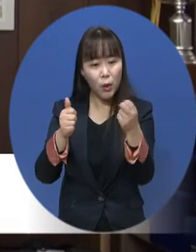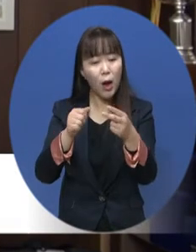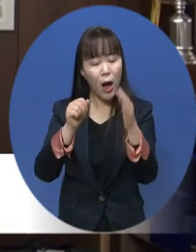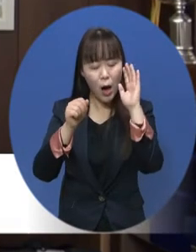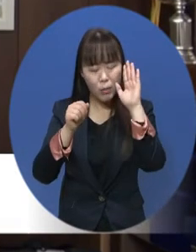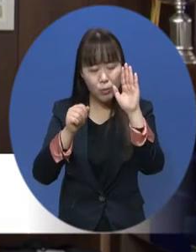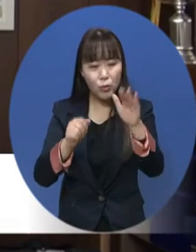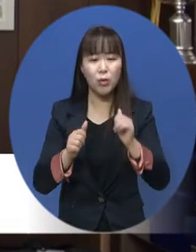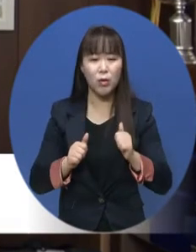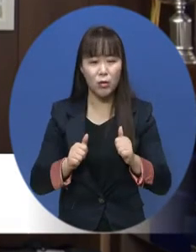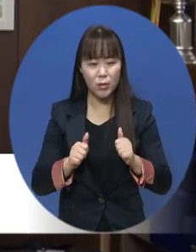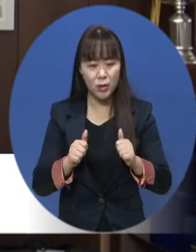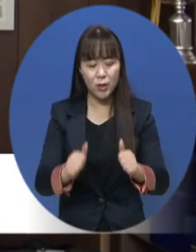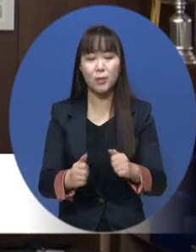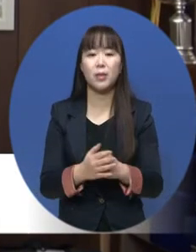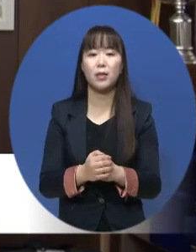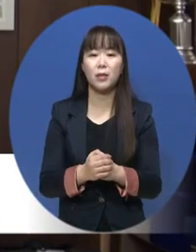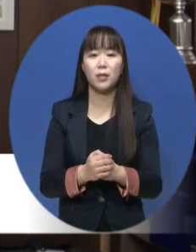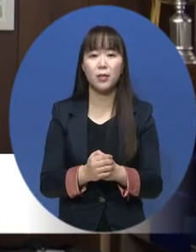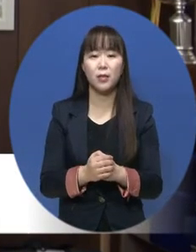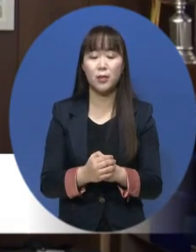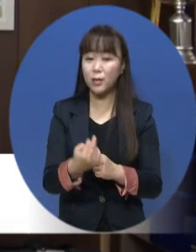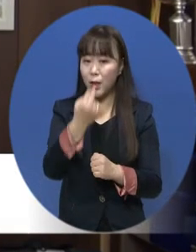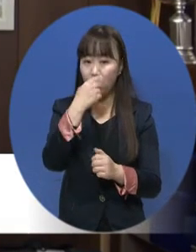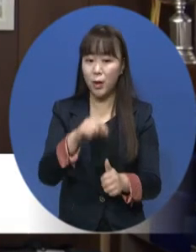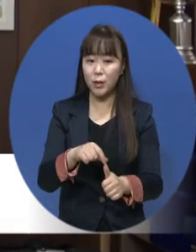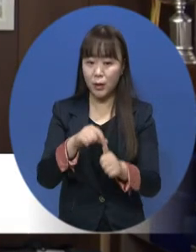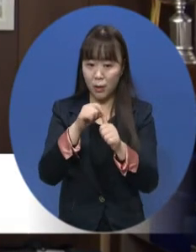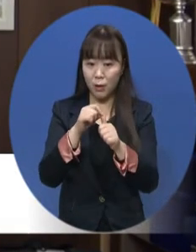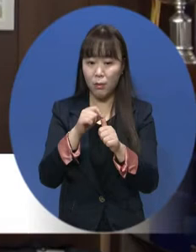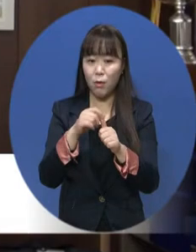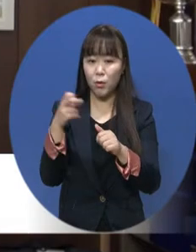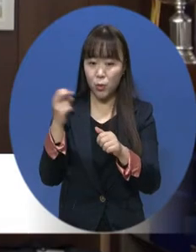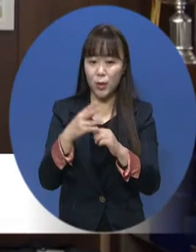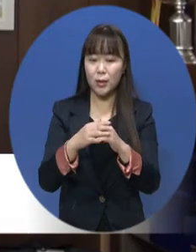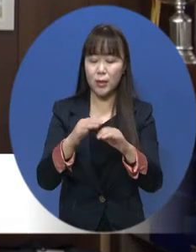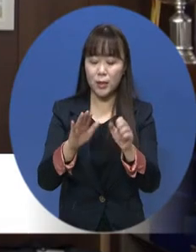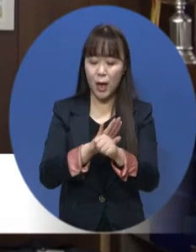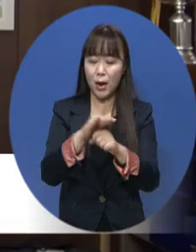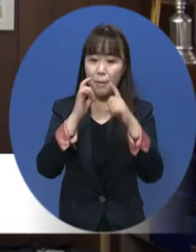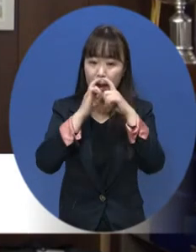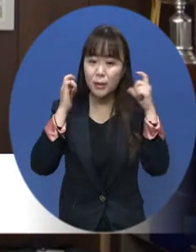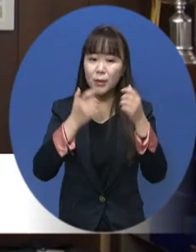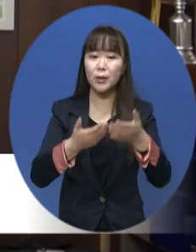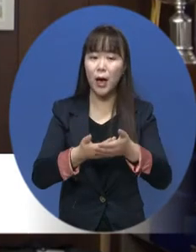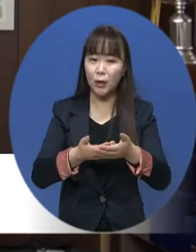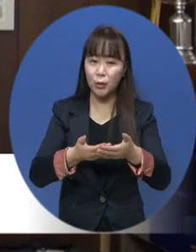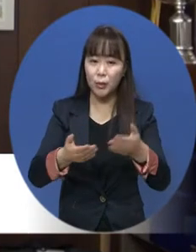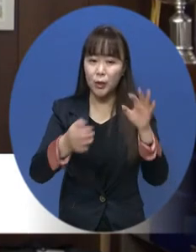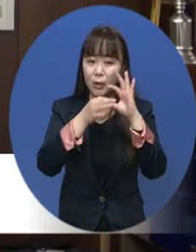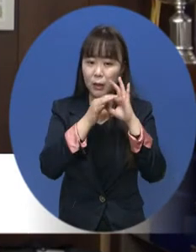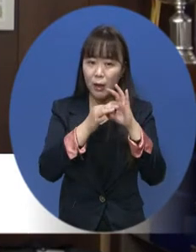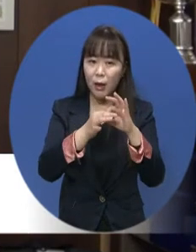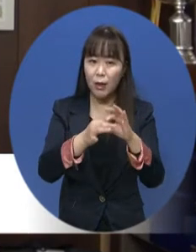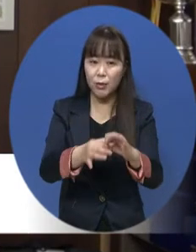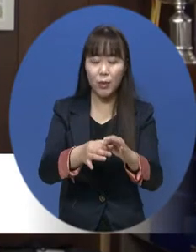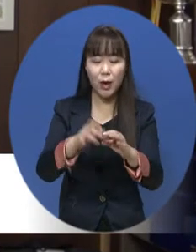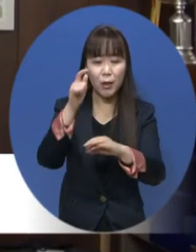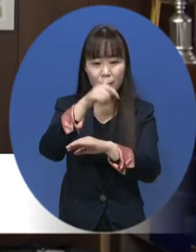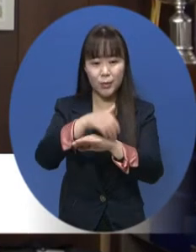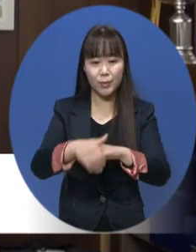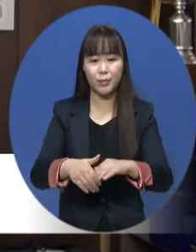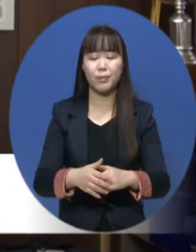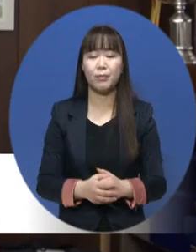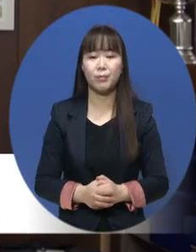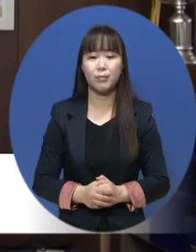앞으로 열심히 그 생명 살리기 또는 사랑의 마스크 나눔을 더욱 지속적으로 할